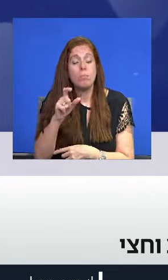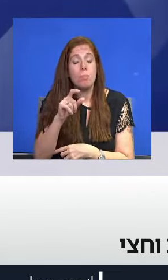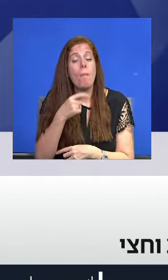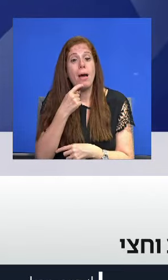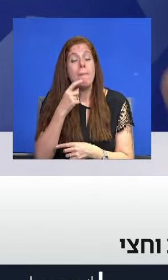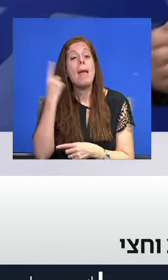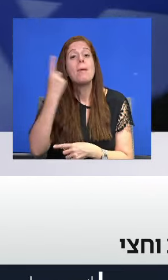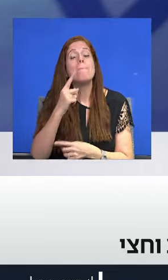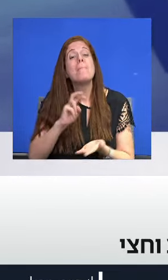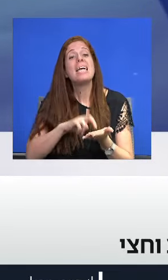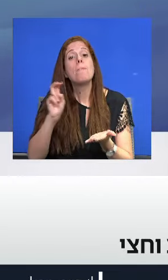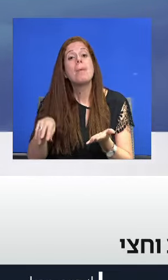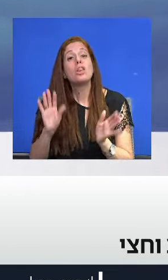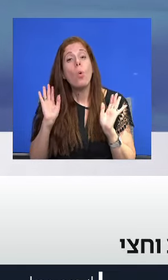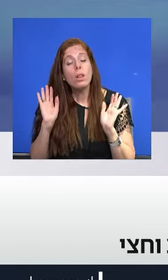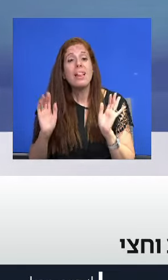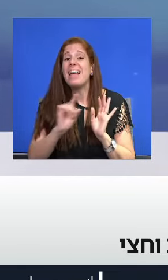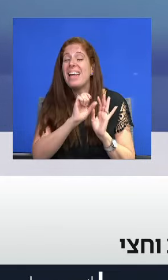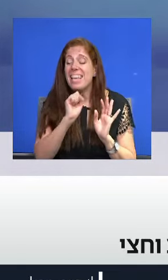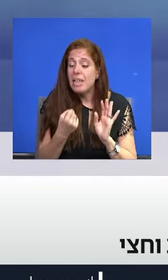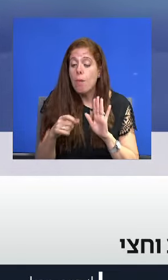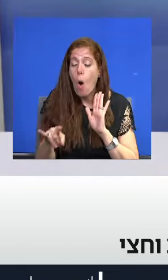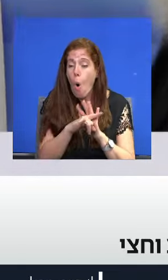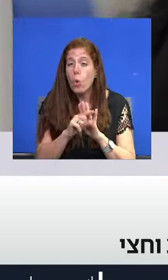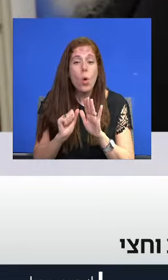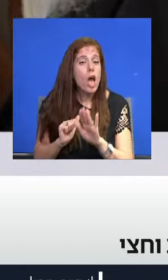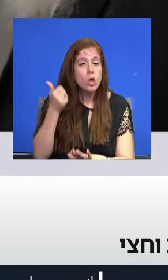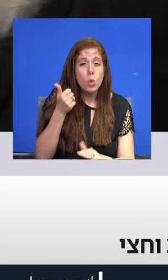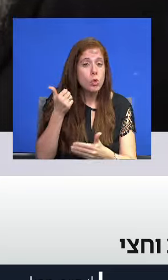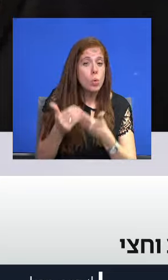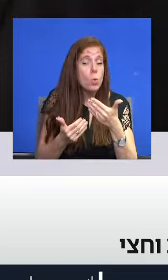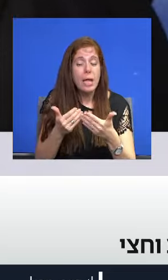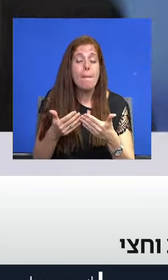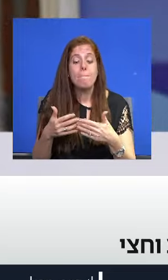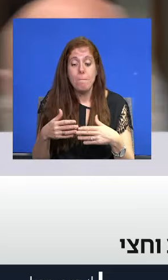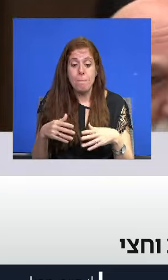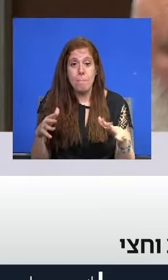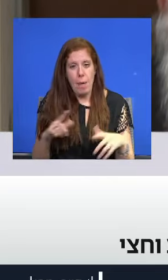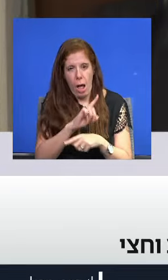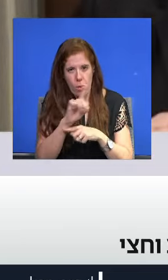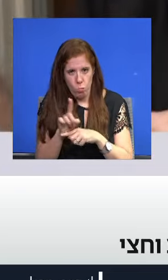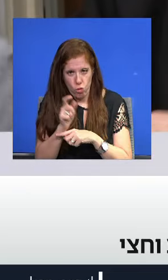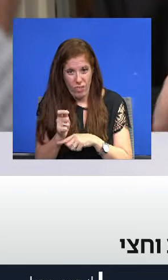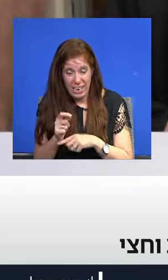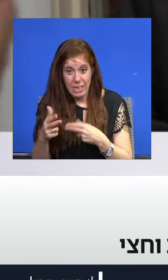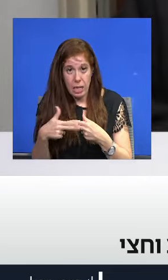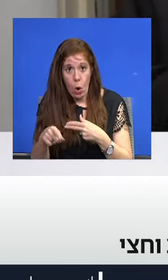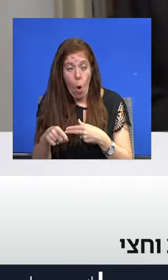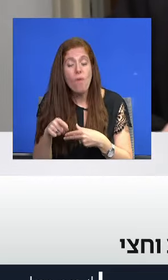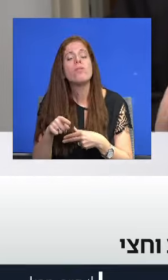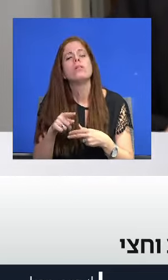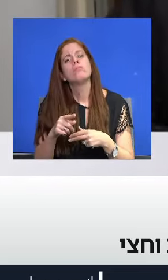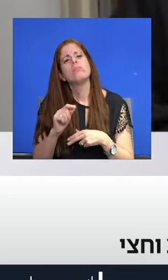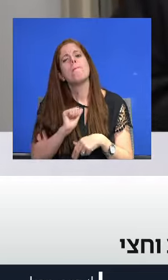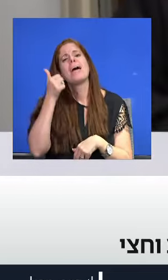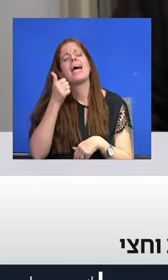חוק בהקדם, אם החוק הזה לא יהיה הראשון שיקודם במושב הכנסת הקרוב, באופן ספציפי, בכירי יהדות התורה